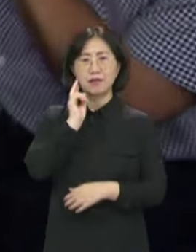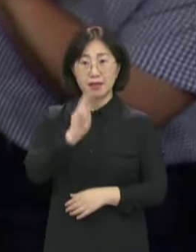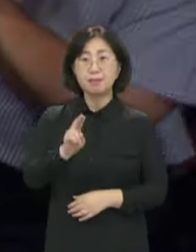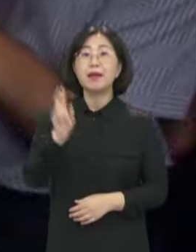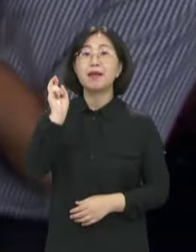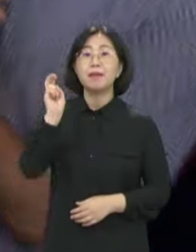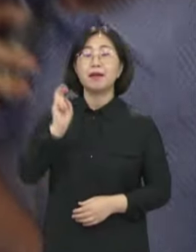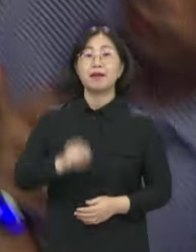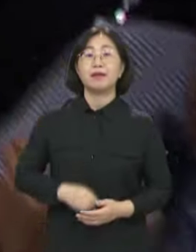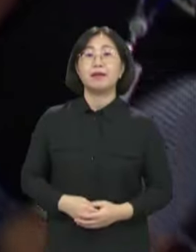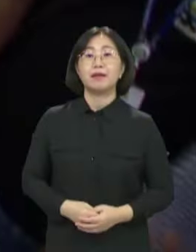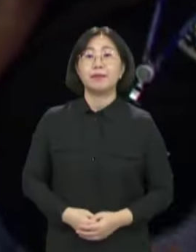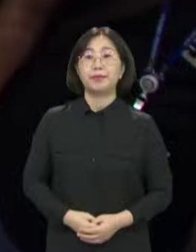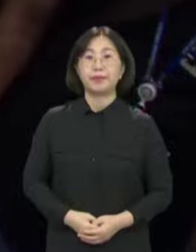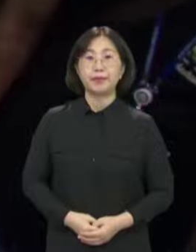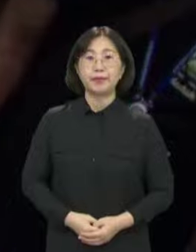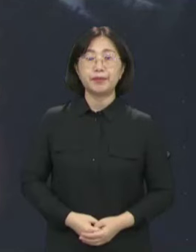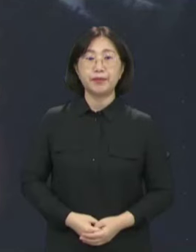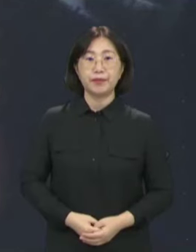TJB 박범식입니다.